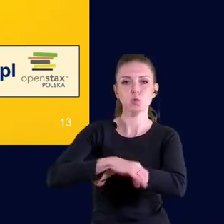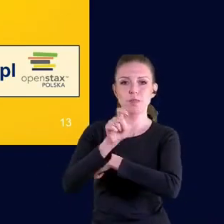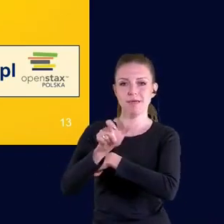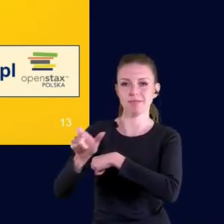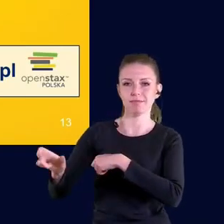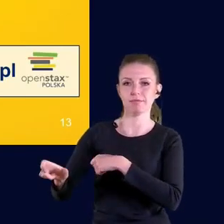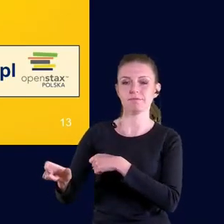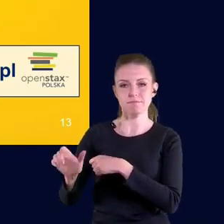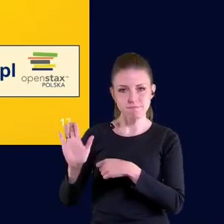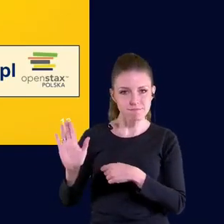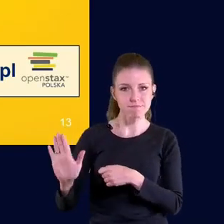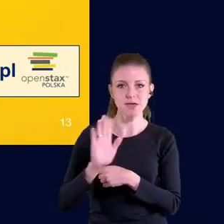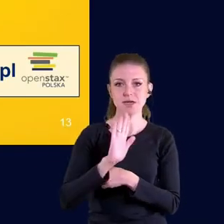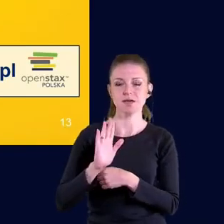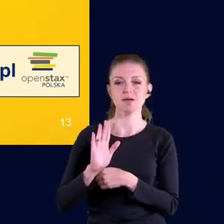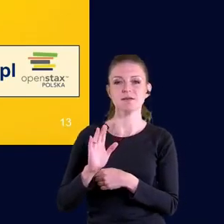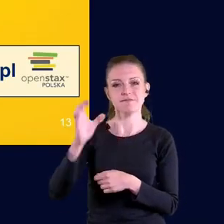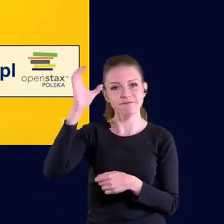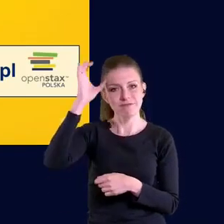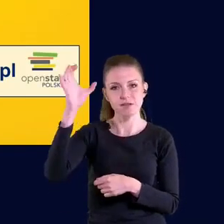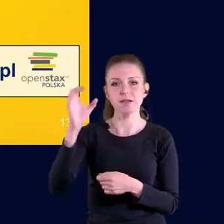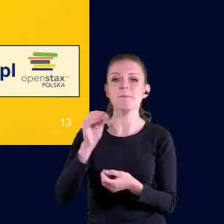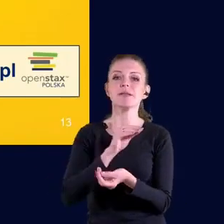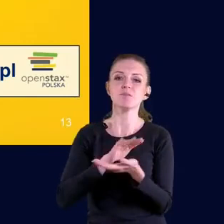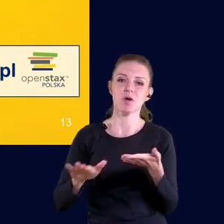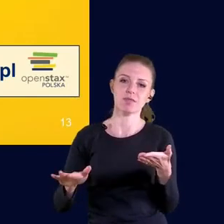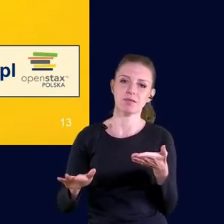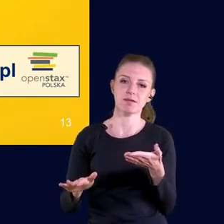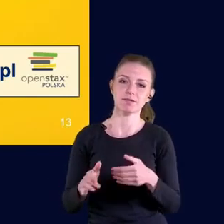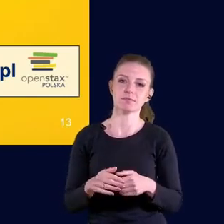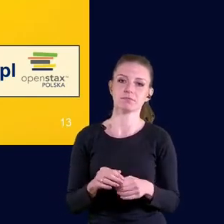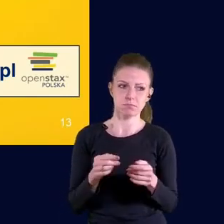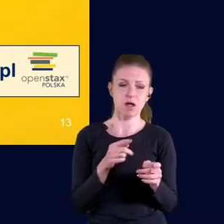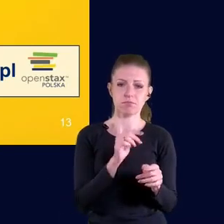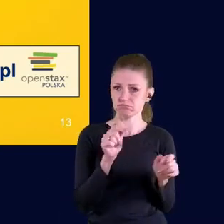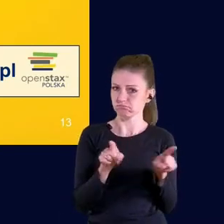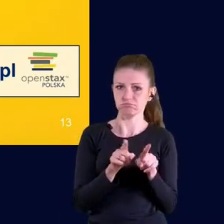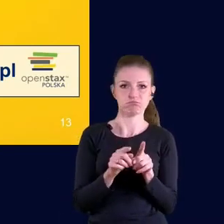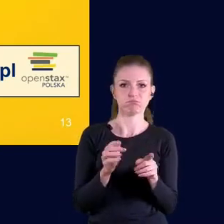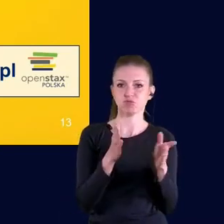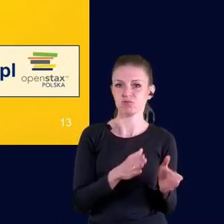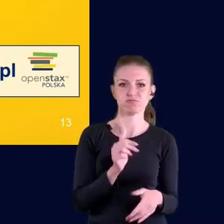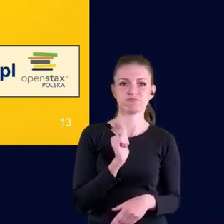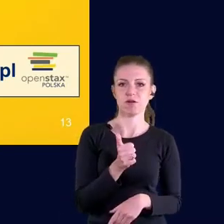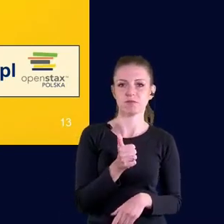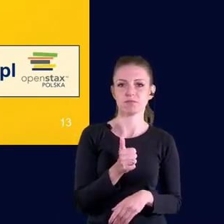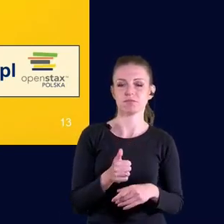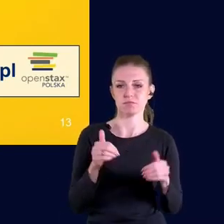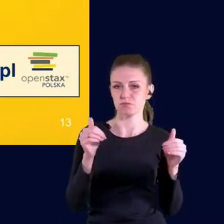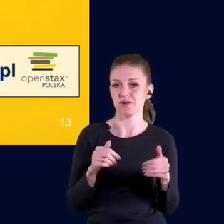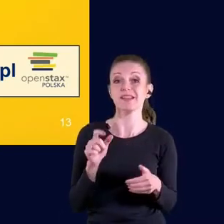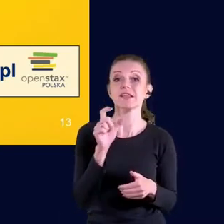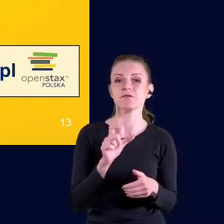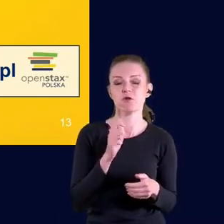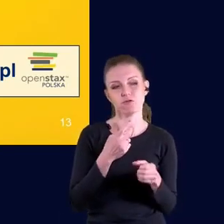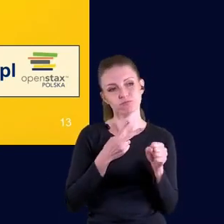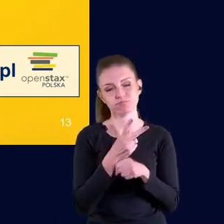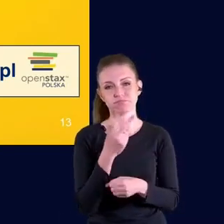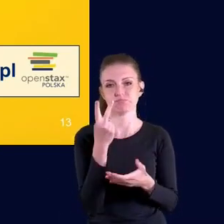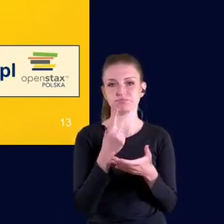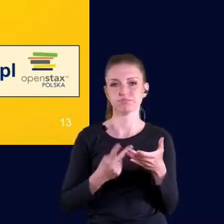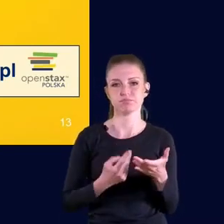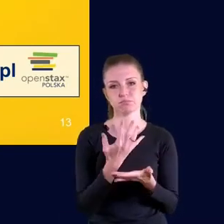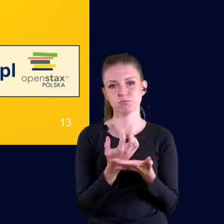dotrzeć do wysokiej jakości podręczników przygotowanych fachowo i dostępne za darmo w wersji cyfrowej